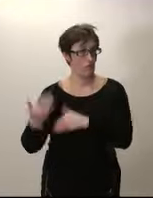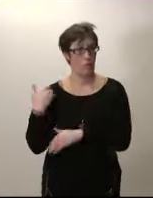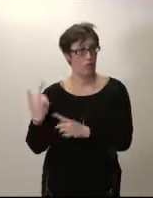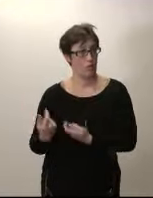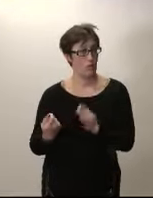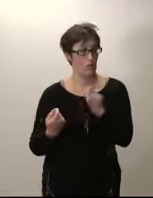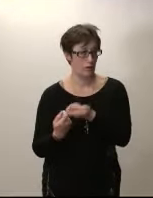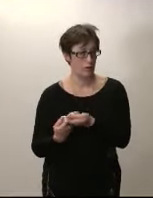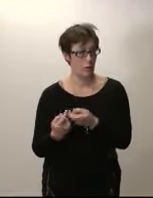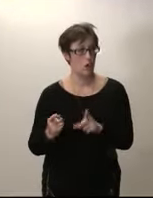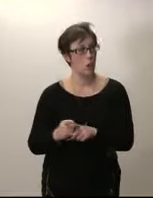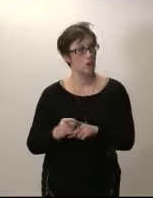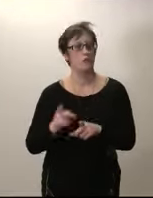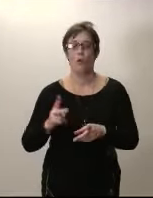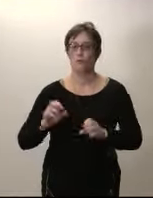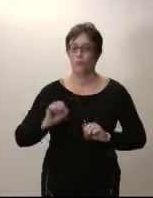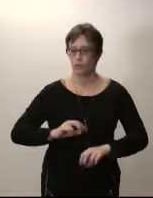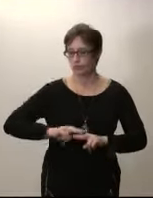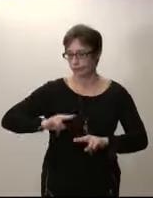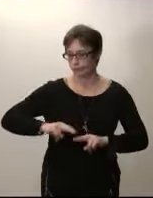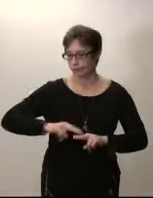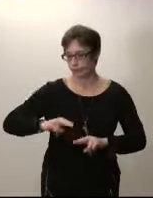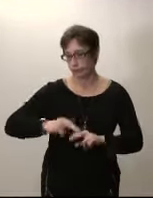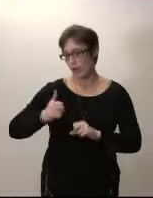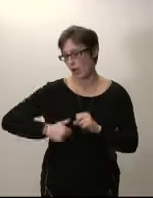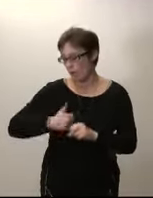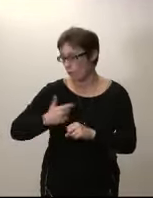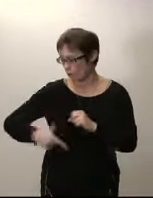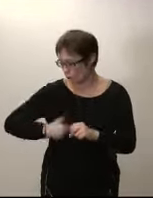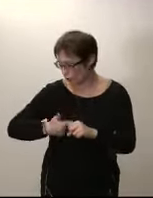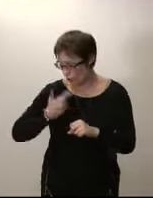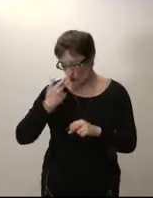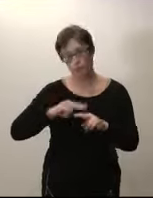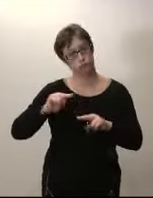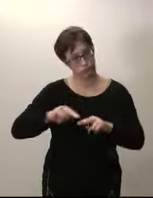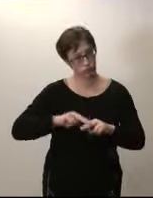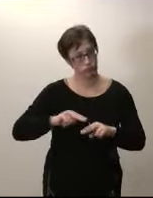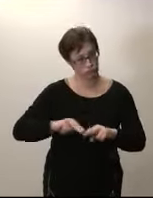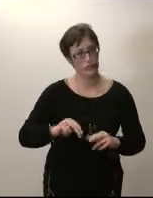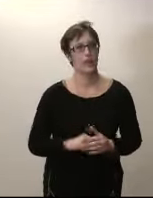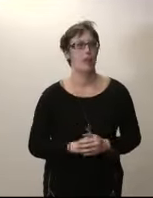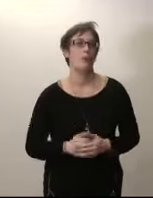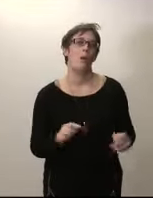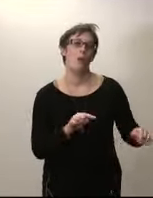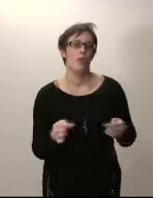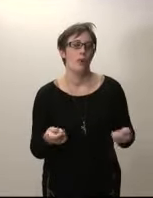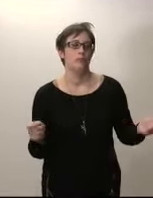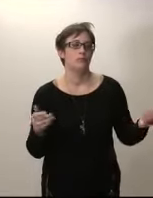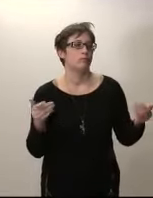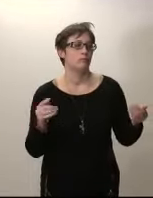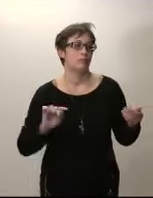réalisations beaucoup plus importantes depuis un ou deux ans. Voilà, je mets et je close ce débat. Y a-t-il des